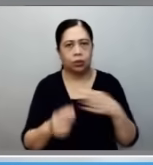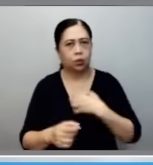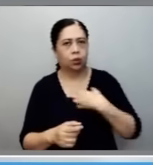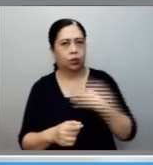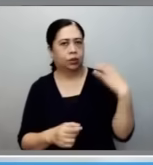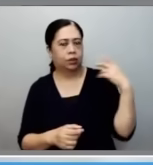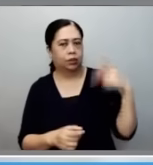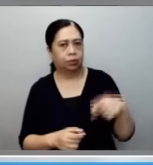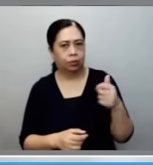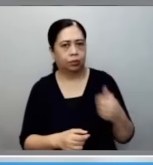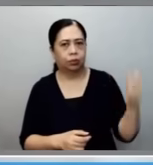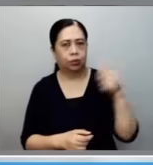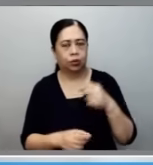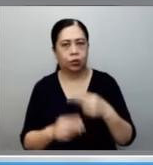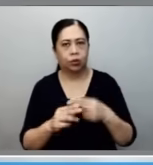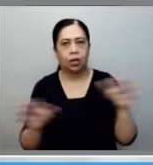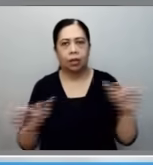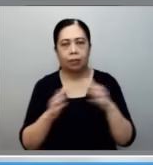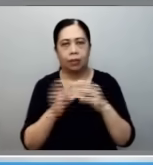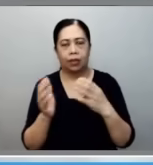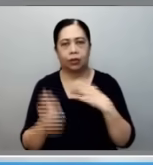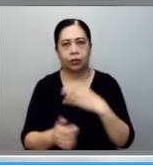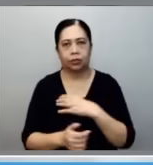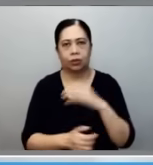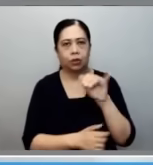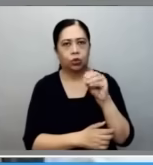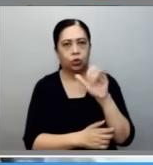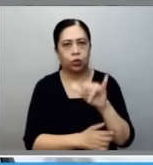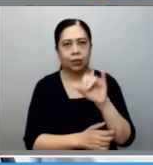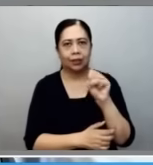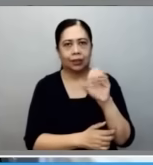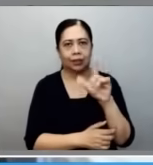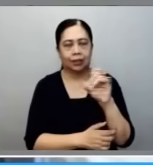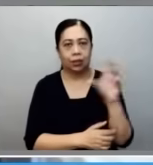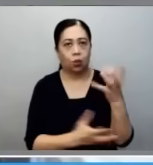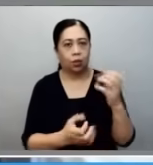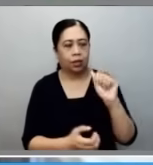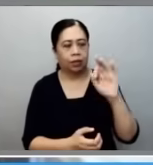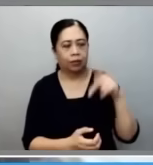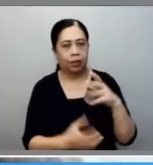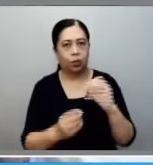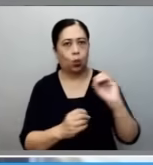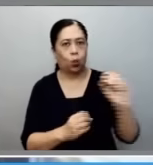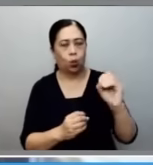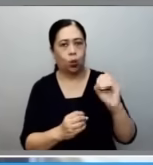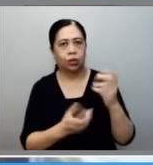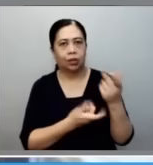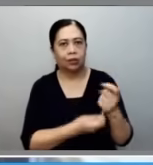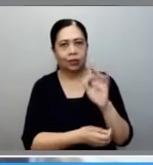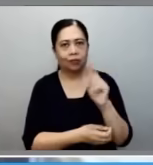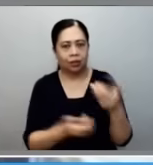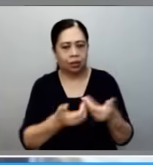komite na si Albay Representative Joey Salceda dahil gusto ng AFP na magkaroon ng sariling trust fund hiwalay sa